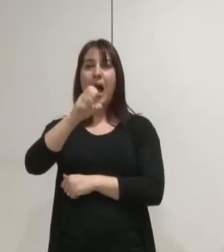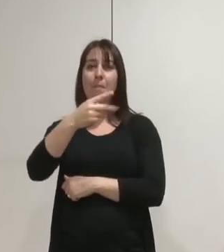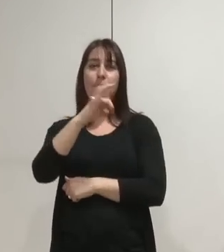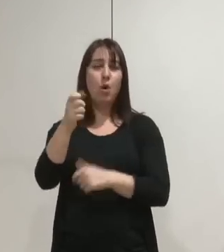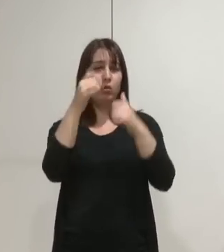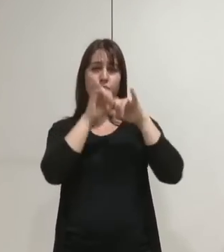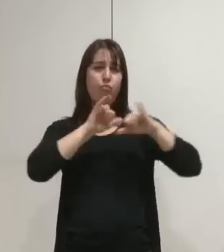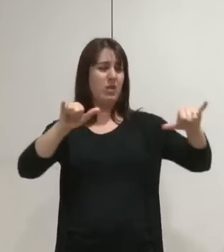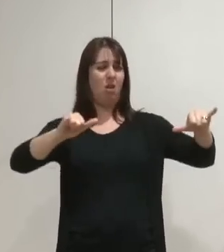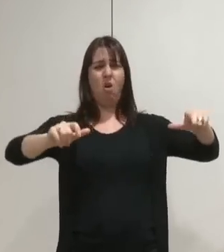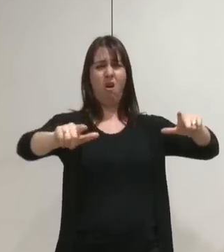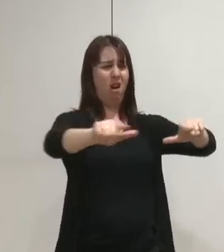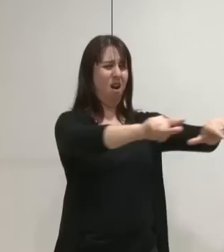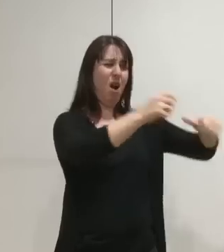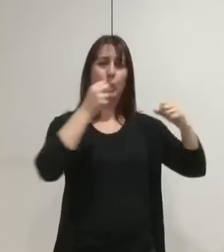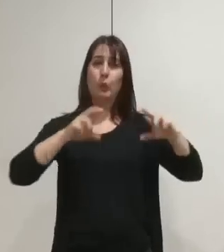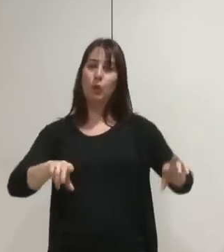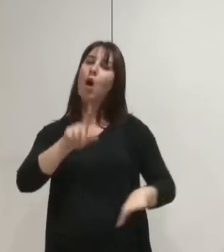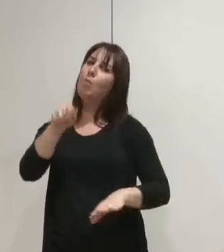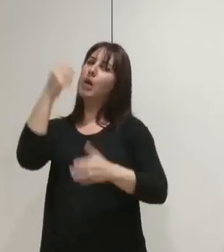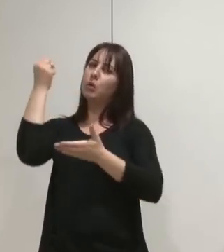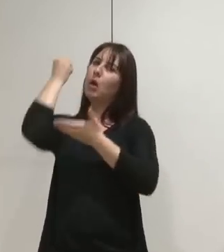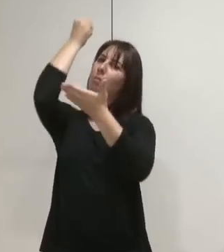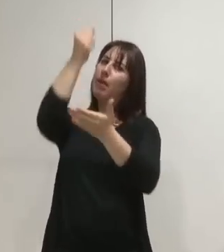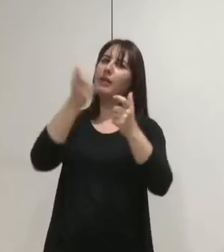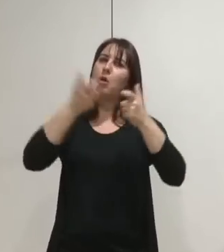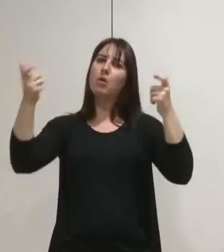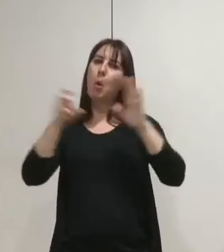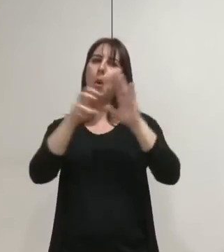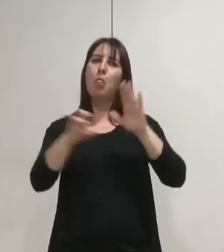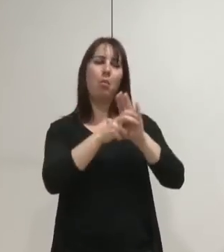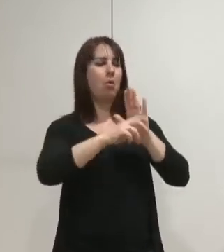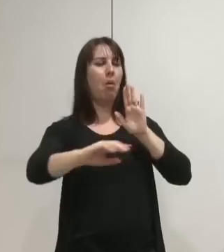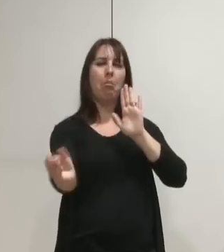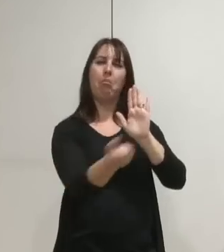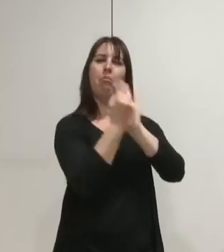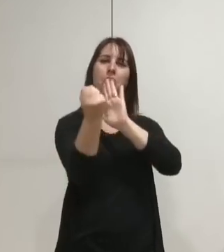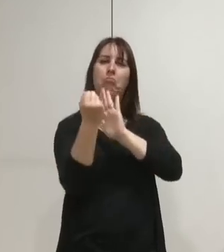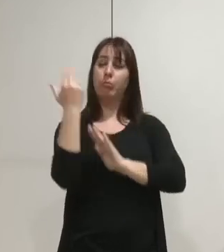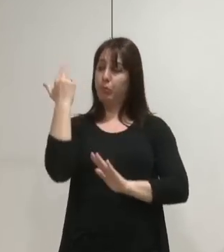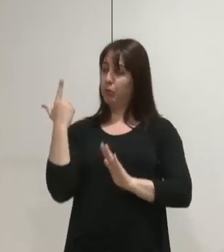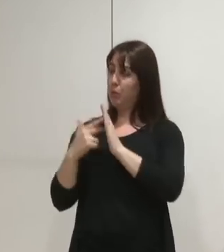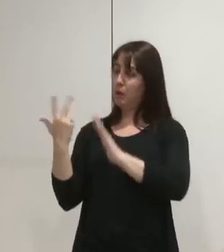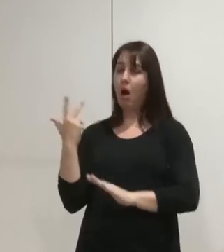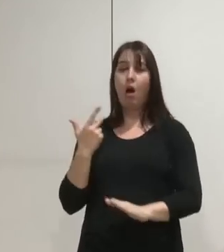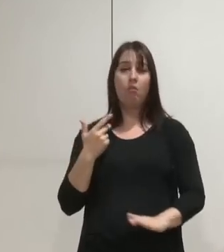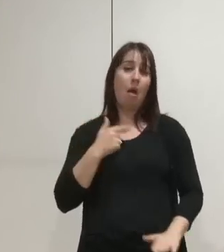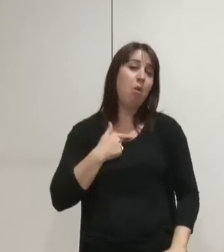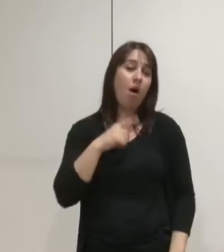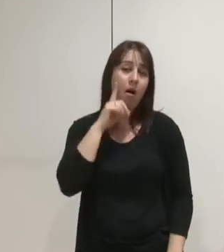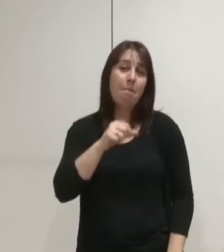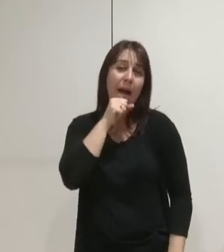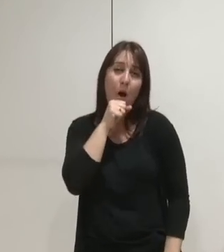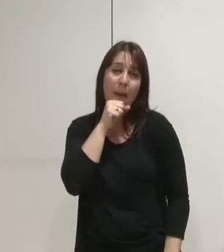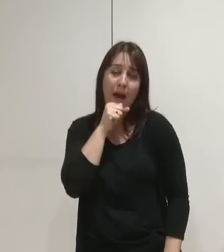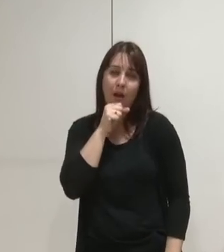ouvert certes l'équipement est classé au patrimoine industriel de Grenoble depuis 2003 mais comme dirait ma grand-mère ça se